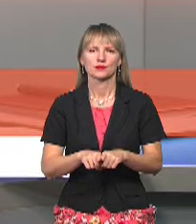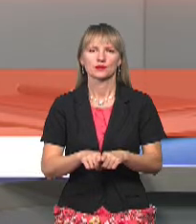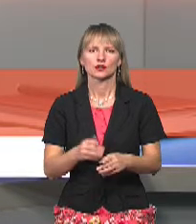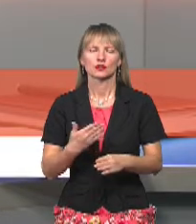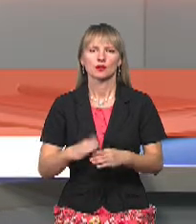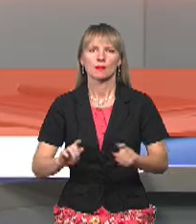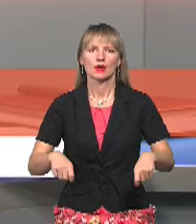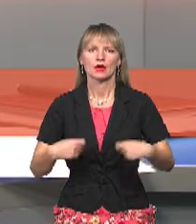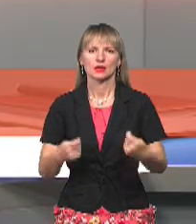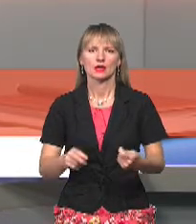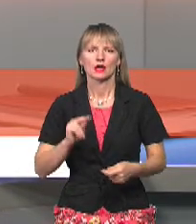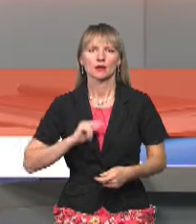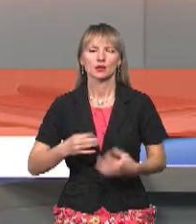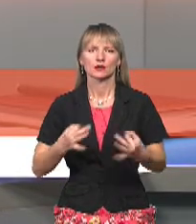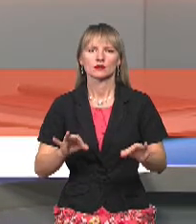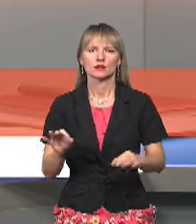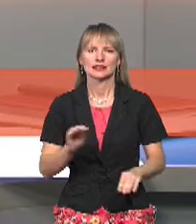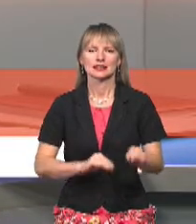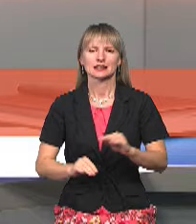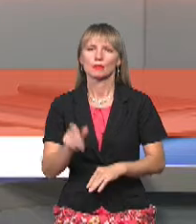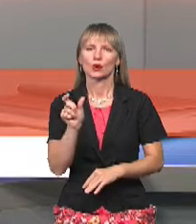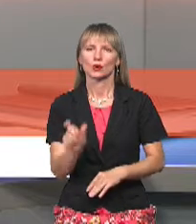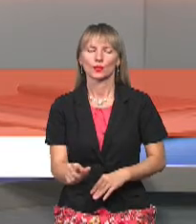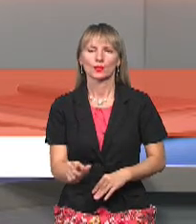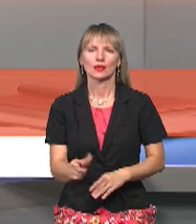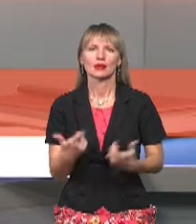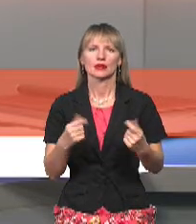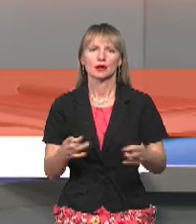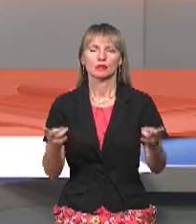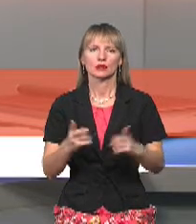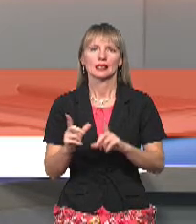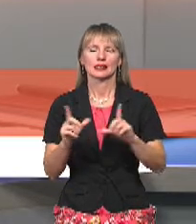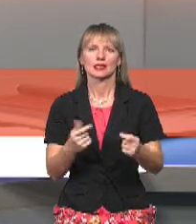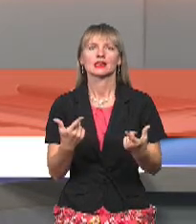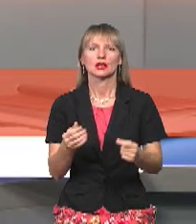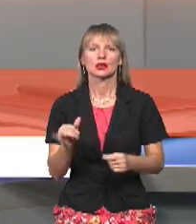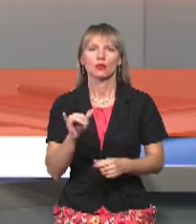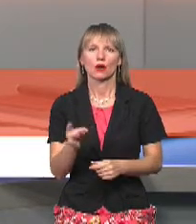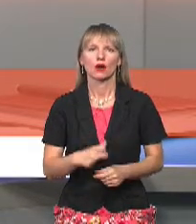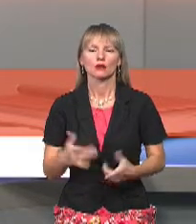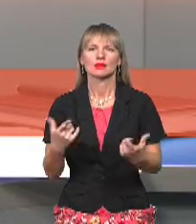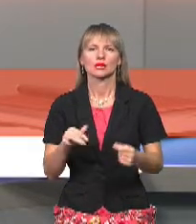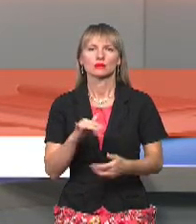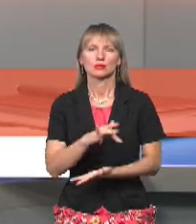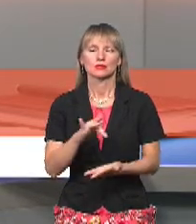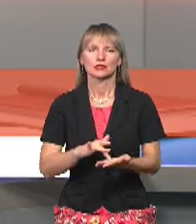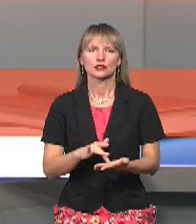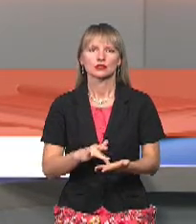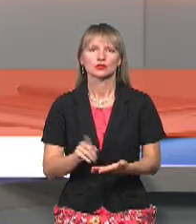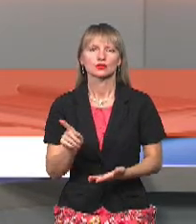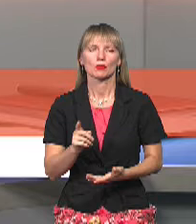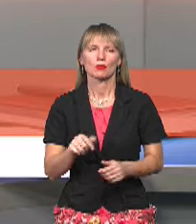часткова передача функцій дозвільної системи. Тобто людині не потрібно буде їхати десь у район або десь у місто,